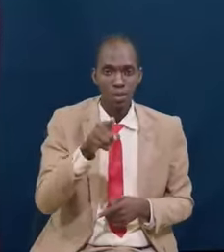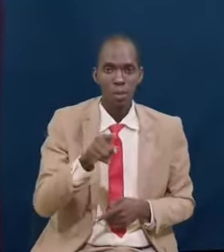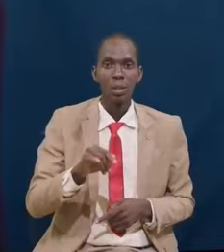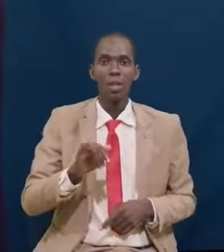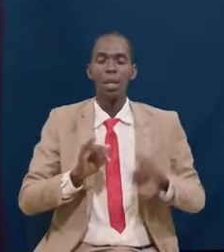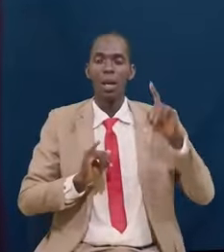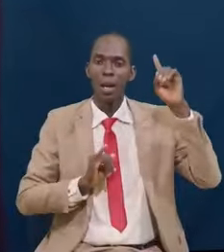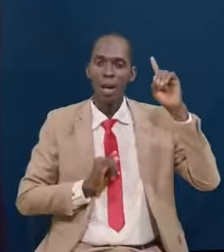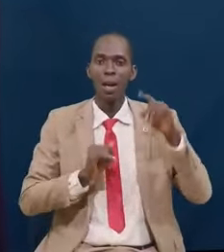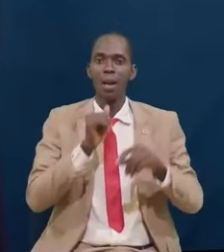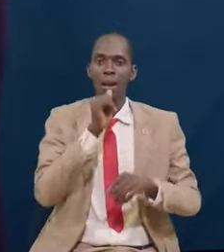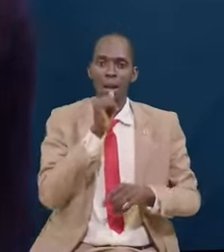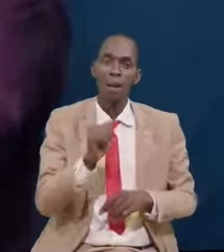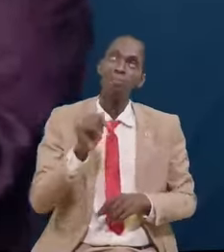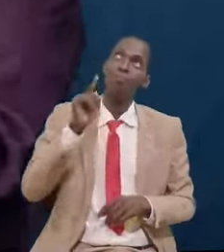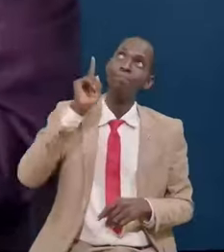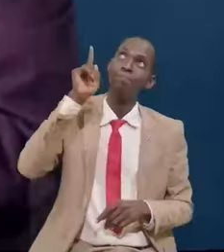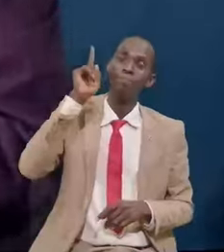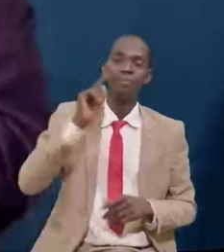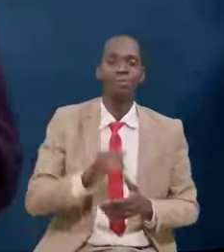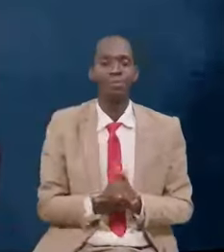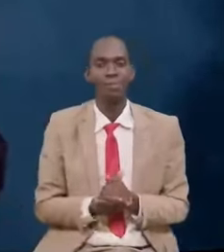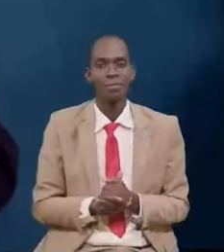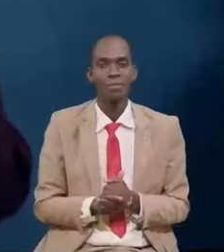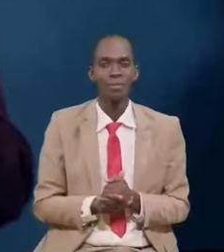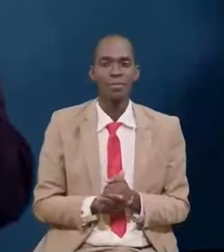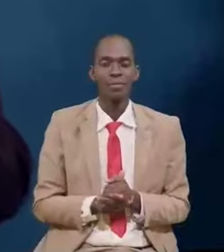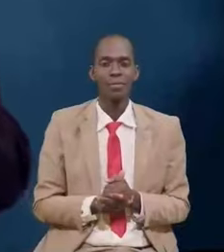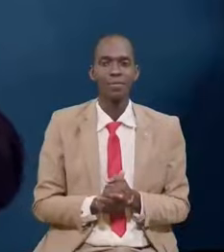Je le suis, moi, qui te parle.